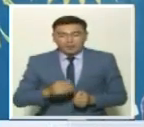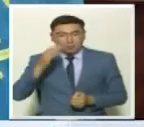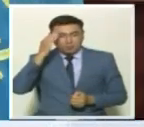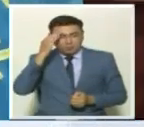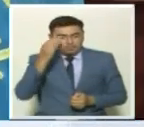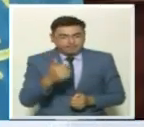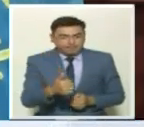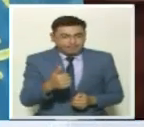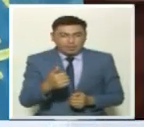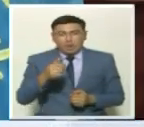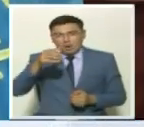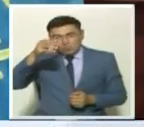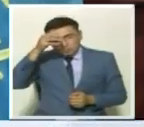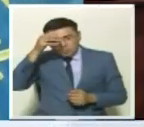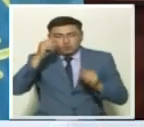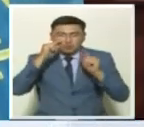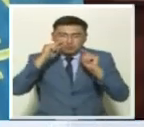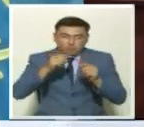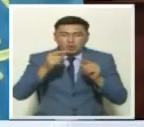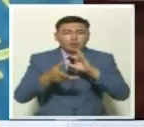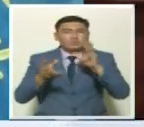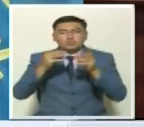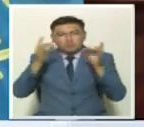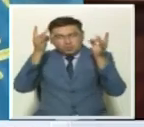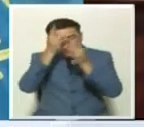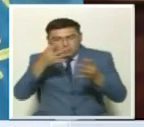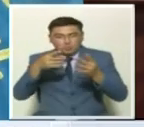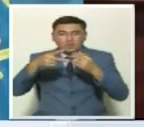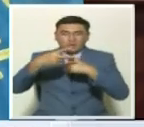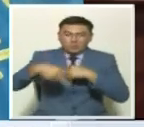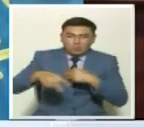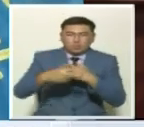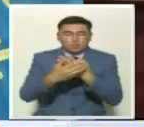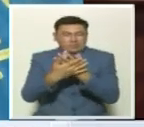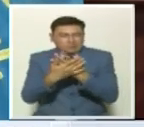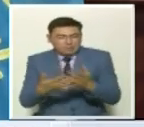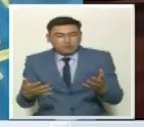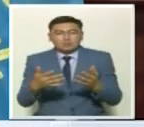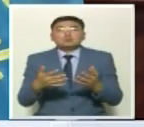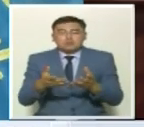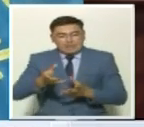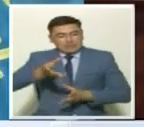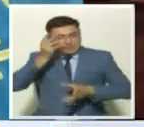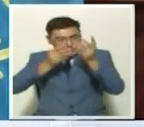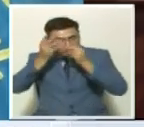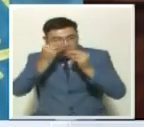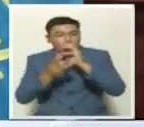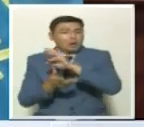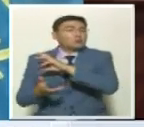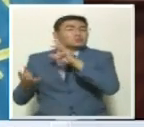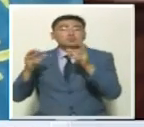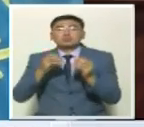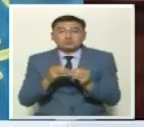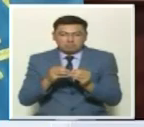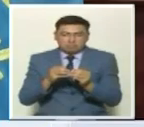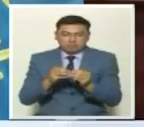ақылмен ғылымға, мәдениетке, әдебиетке әдебиетті меңгере отырып, өзінің ортасының белгілі